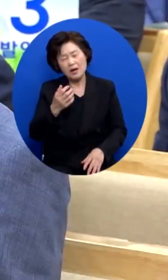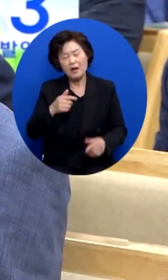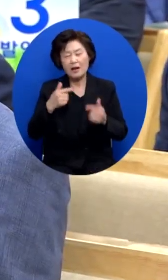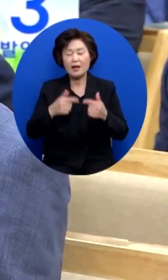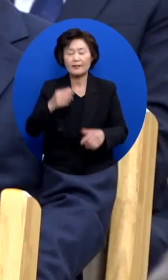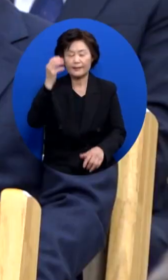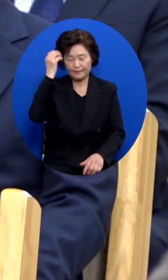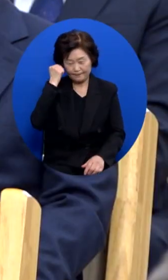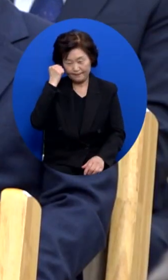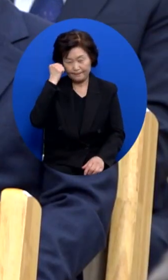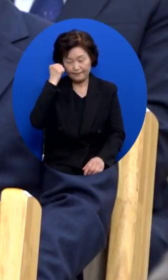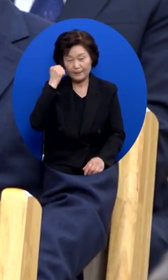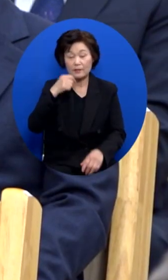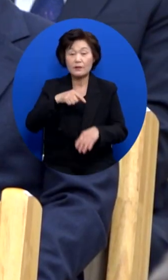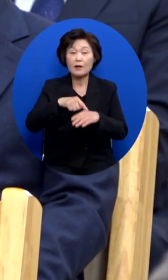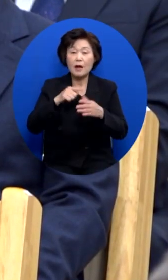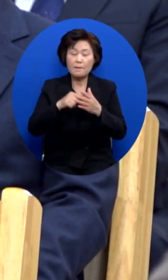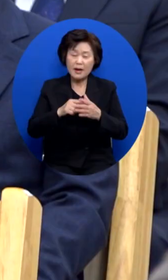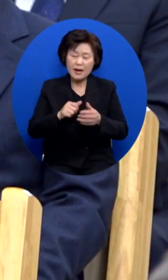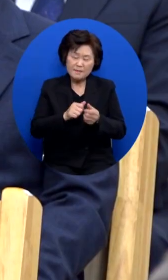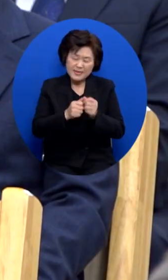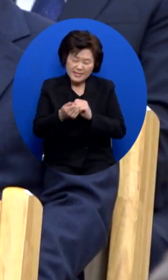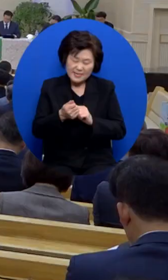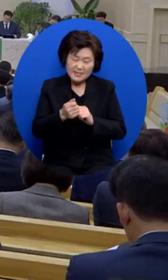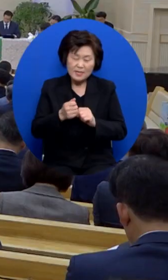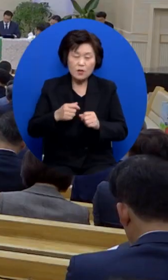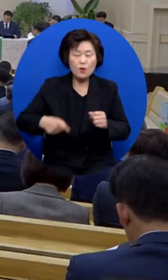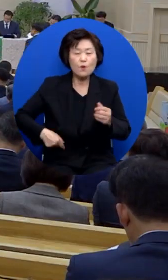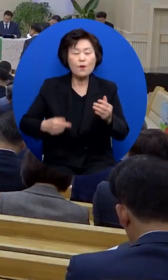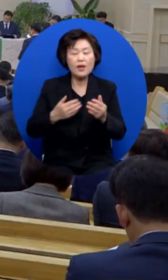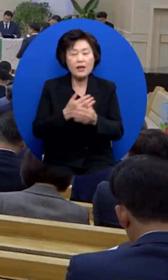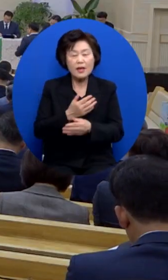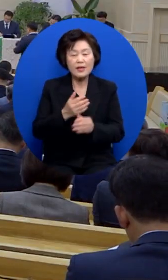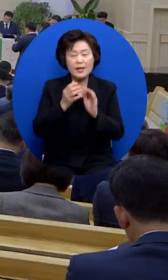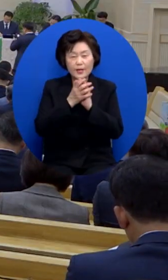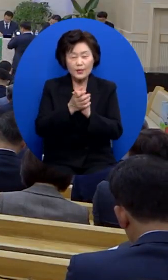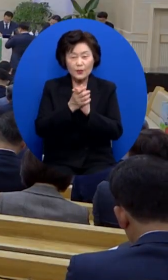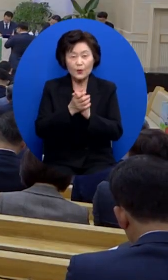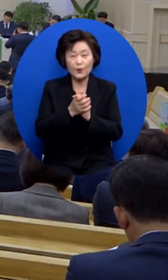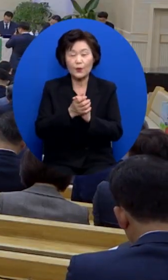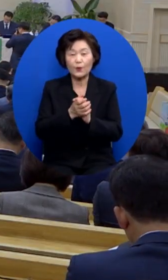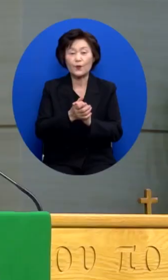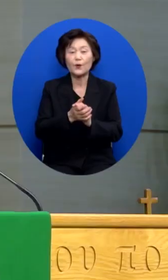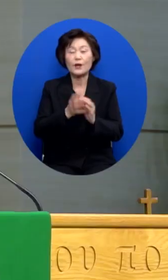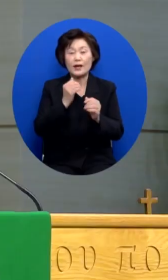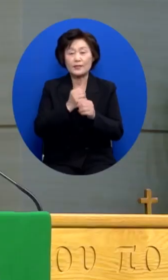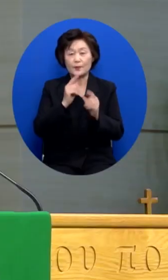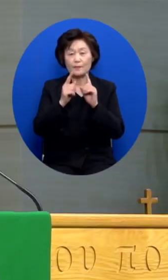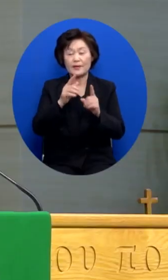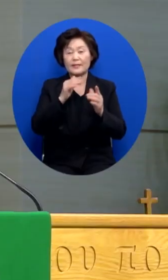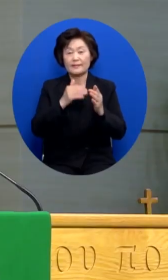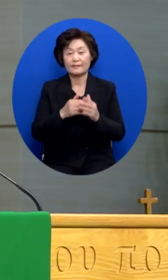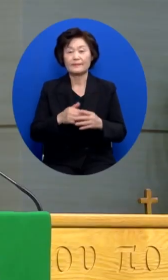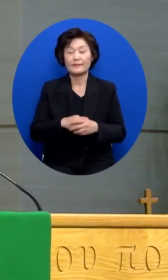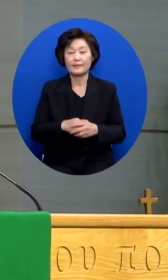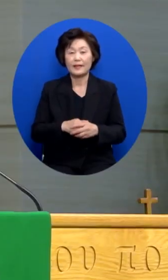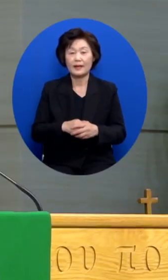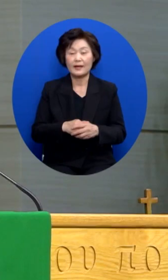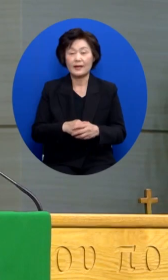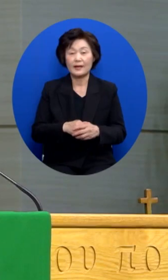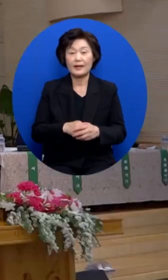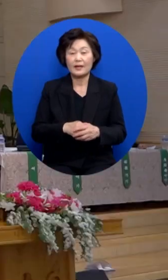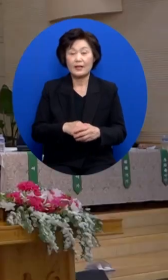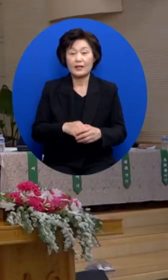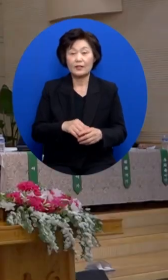기억해야 한다며 마음을 짓는 회개의 영으로 새롭게 변화될 순천노회가 되길 기대한다고 전했습니다. 이어 각